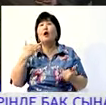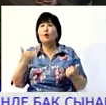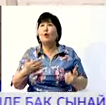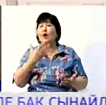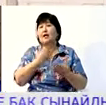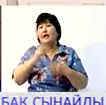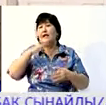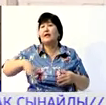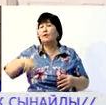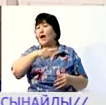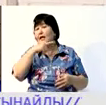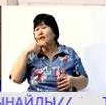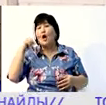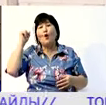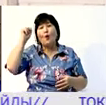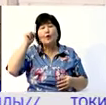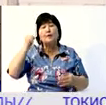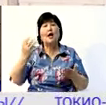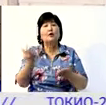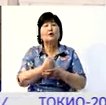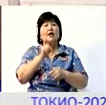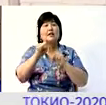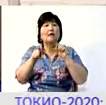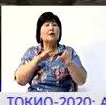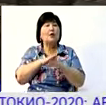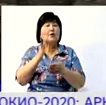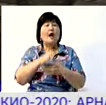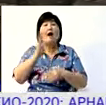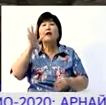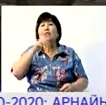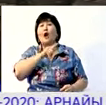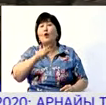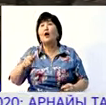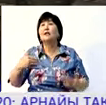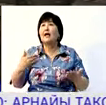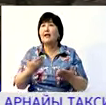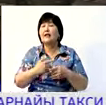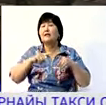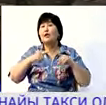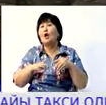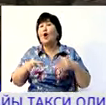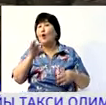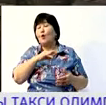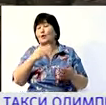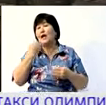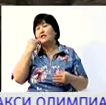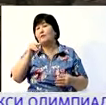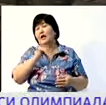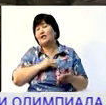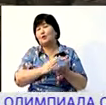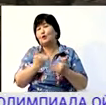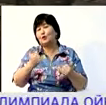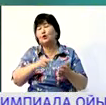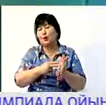өз елімізбен қоса Ресей мен Өзбекстаннан түскен тапсырыстарды орындап жатыр. Алдағы уақытта да инновациялық технологияны қолдана отырып, сапалық қызмет